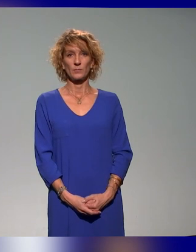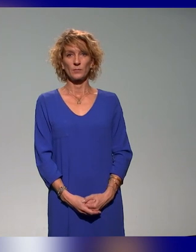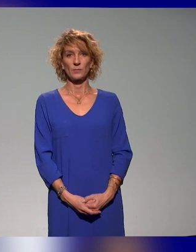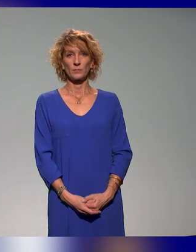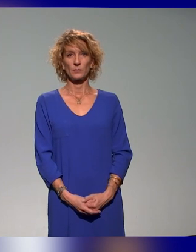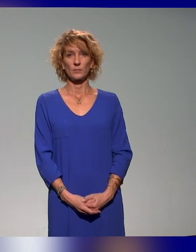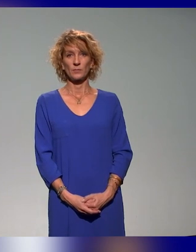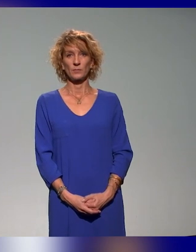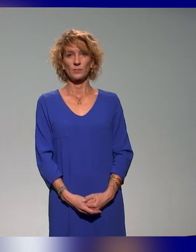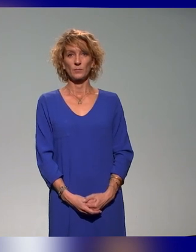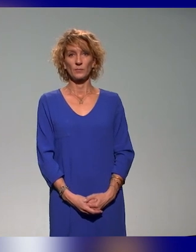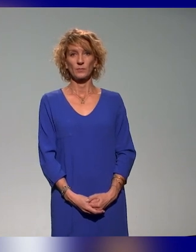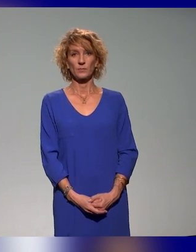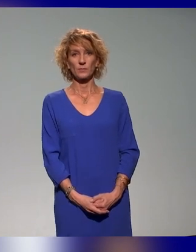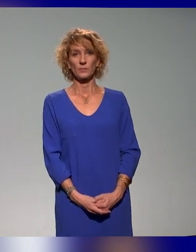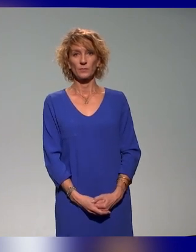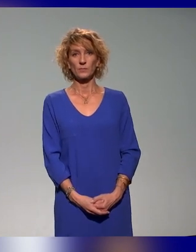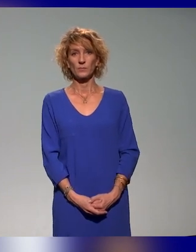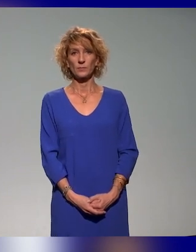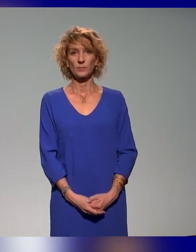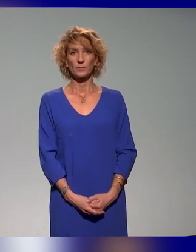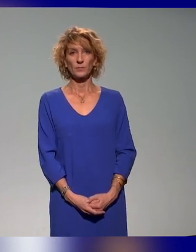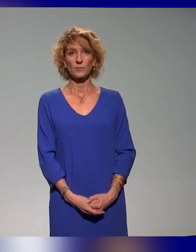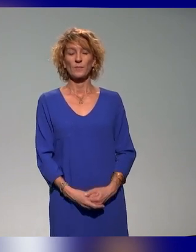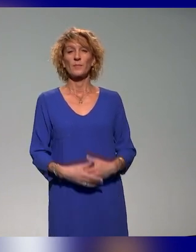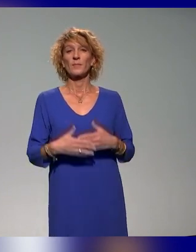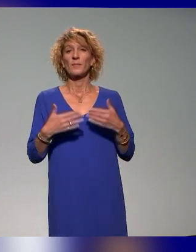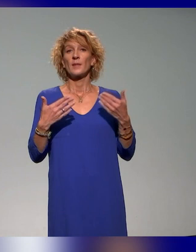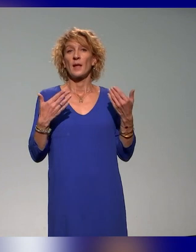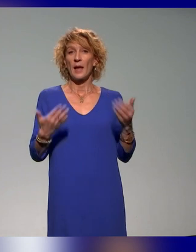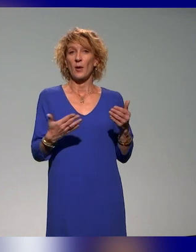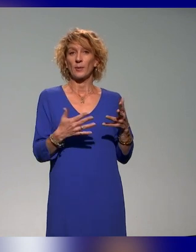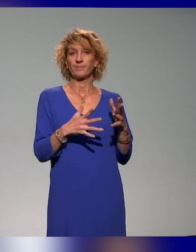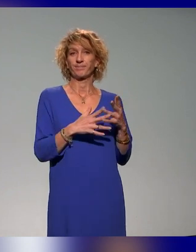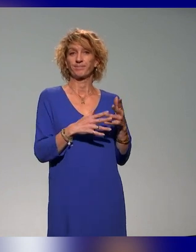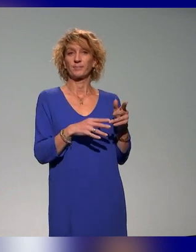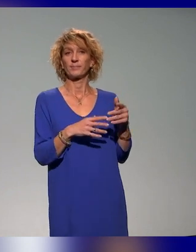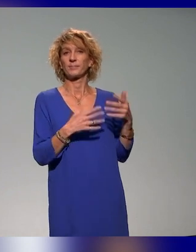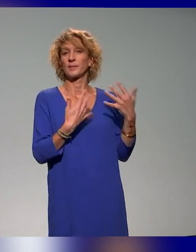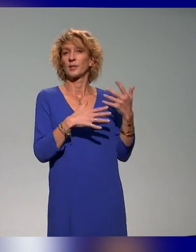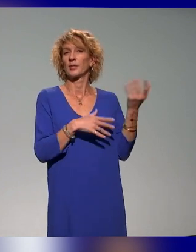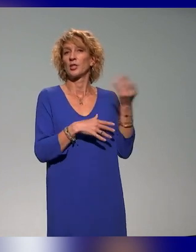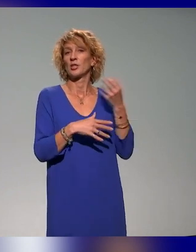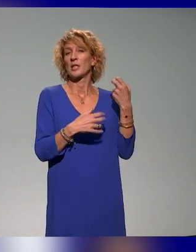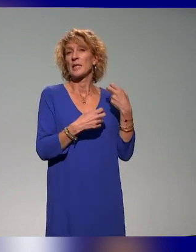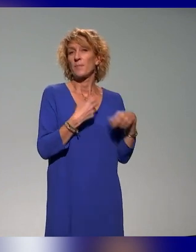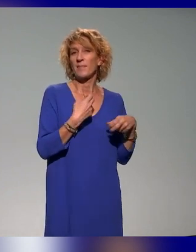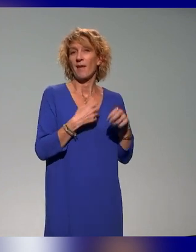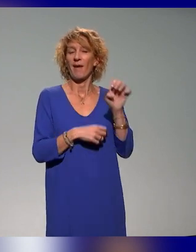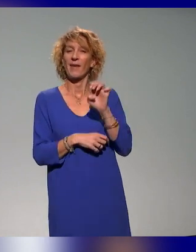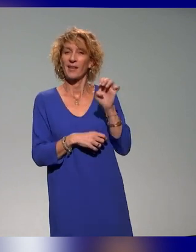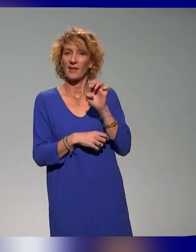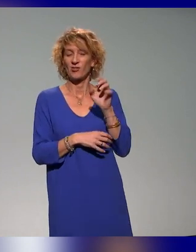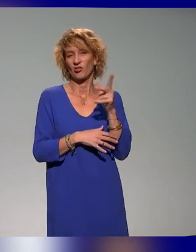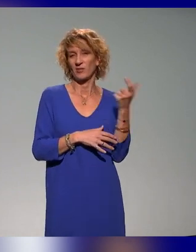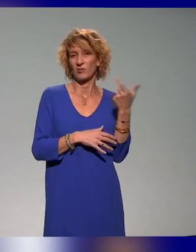Oui, donc comme le disaient Pierre et Angie, en fait, bon, j'ai fait des tests, mais globalement, c'est Pierre